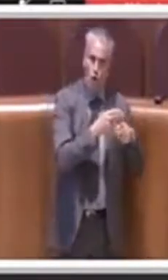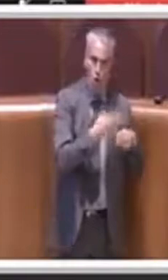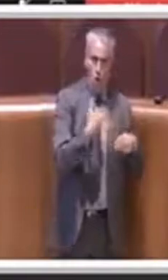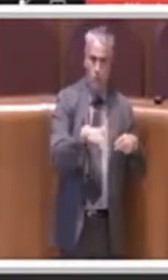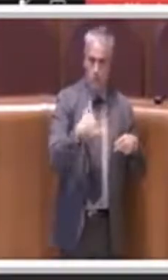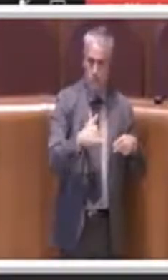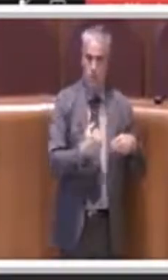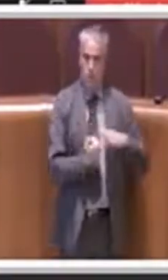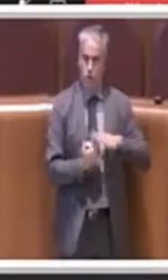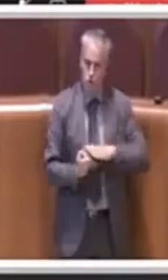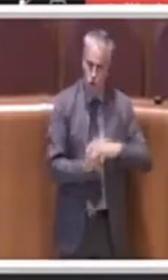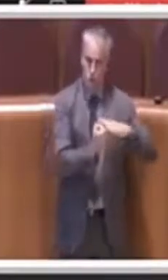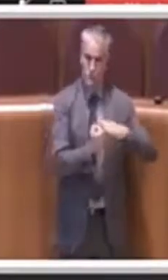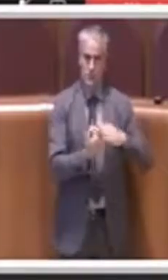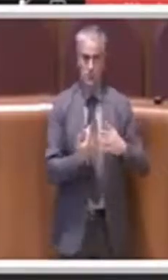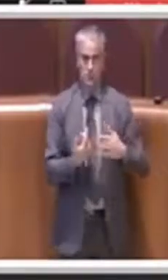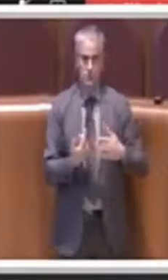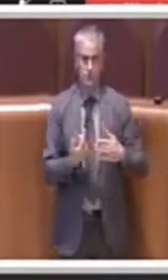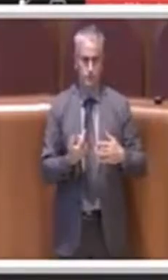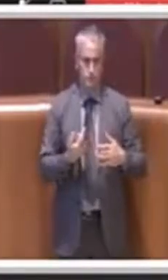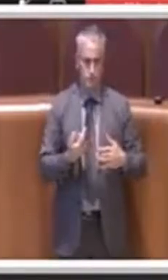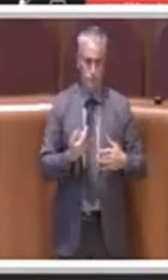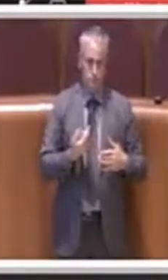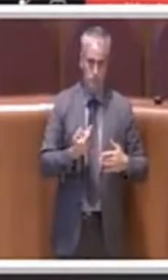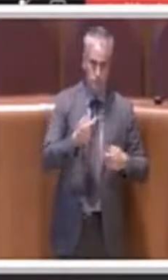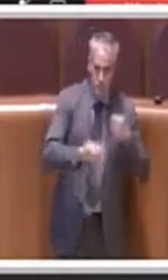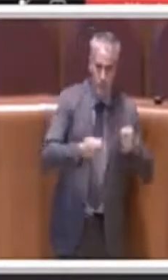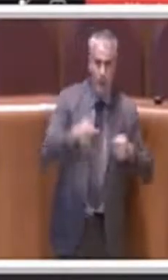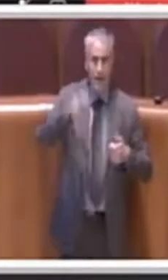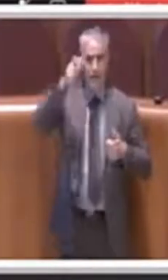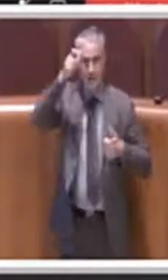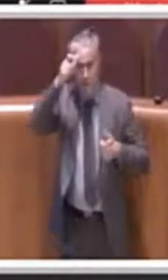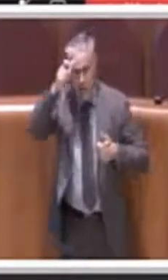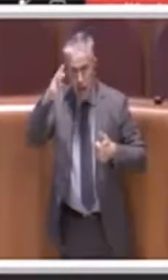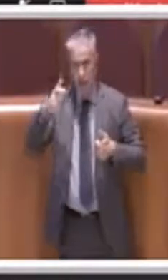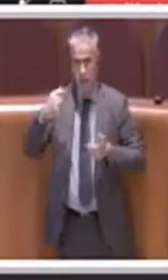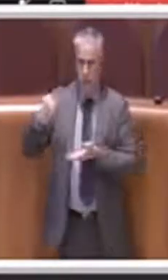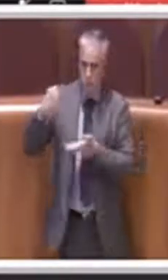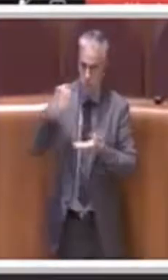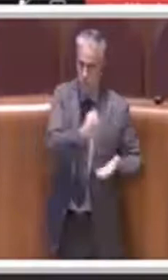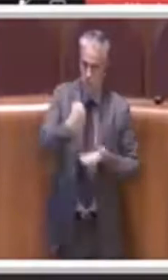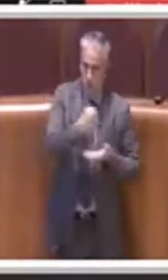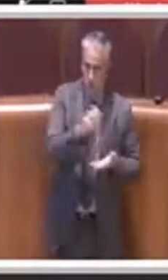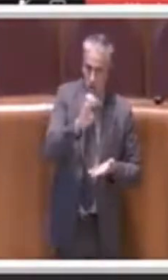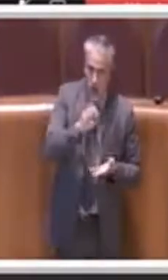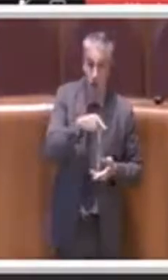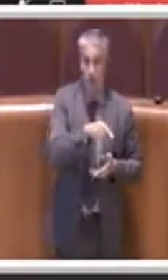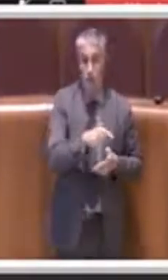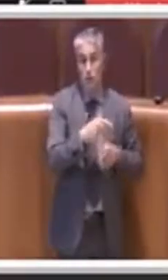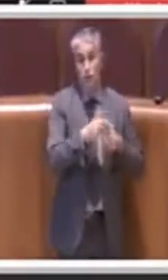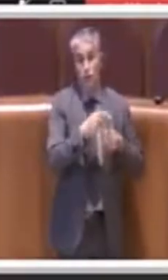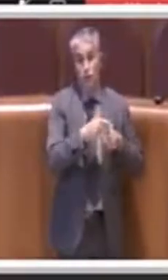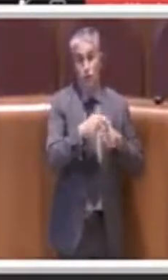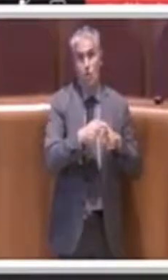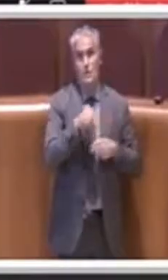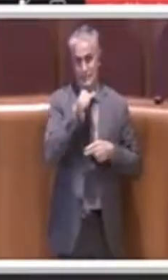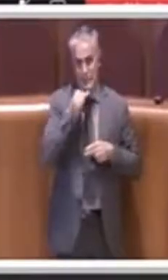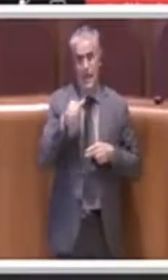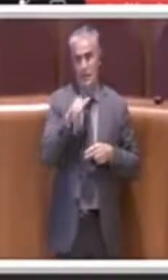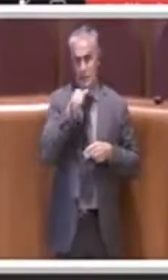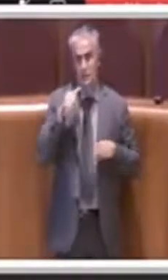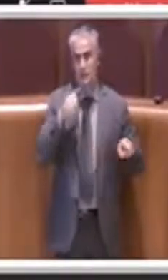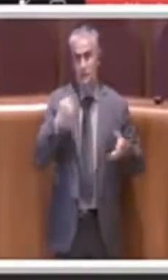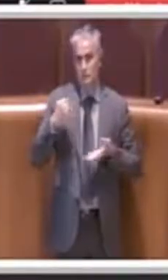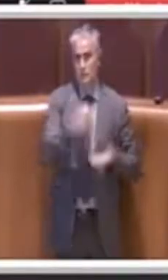e di supporto da vari soggetti, che può essere lo Stato, fondi europei, eccetera, ha sicuramente necessità di ulteriori risorse